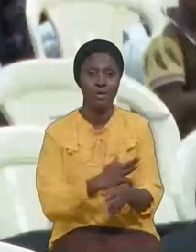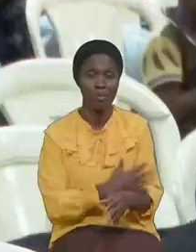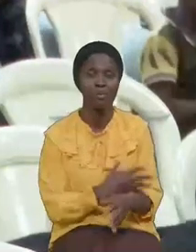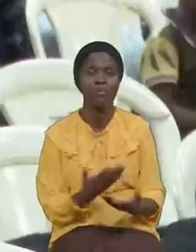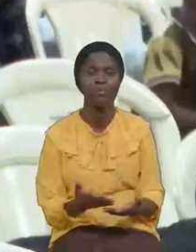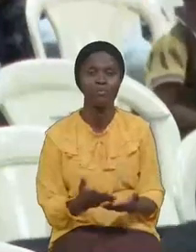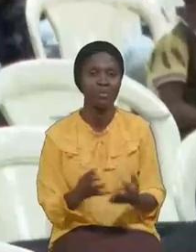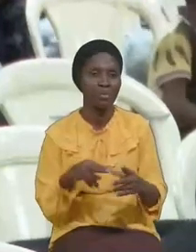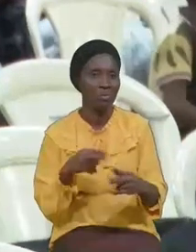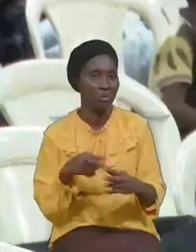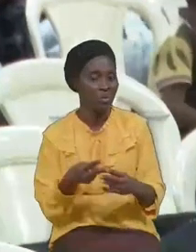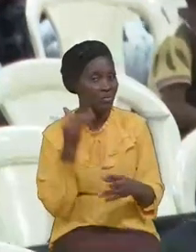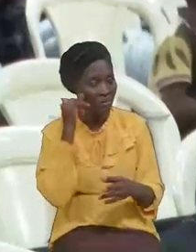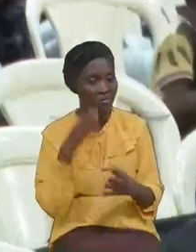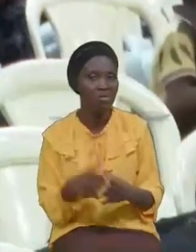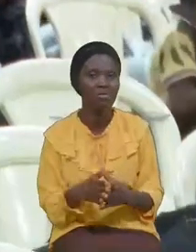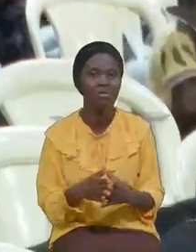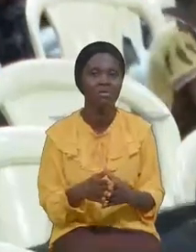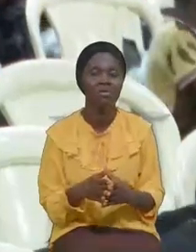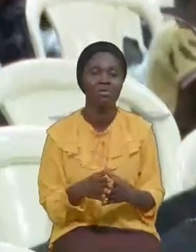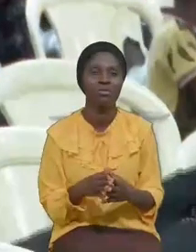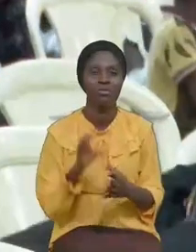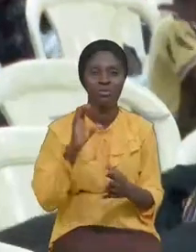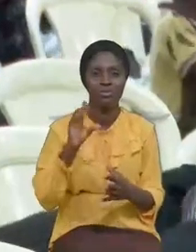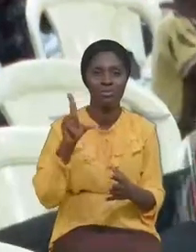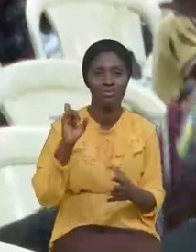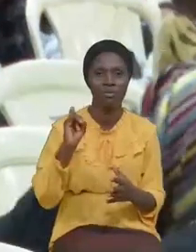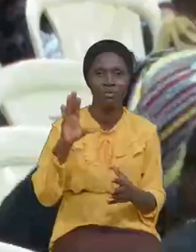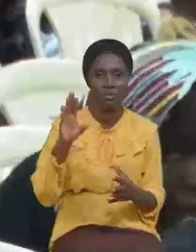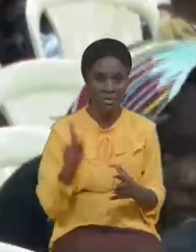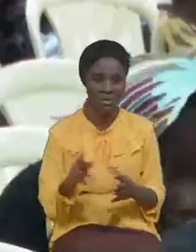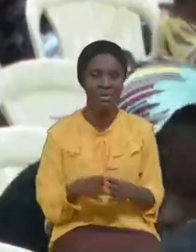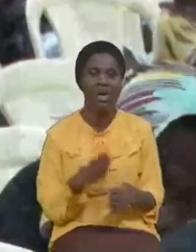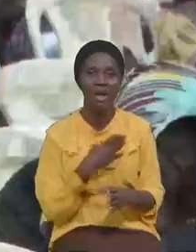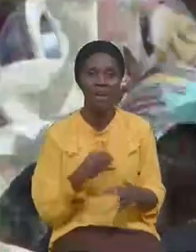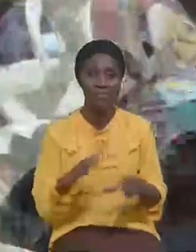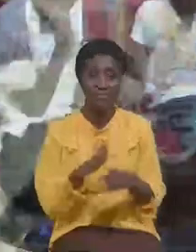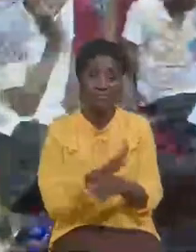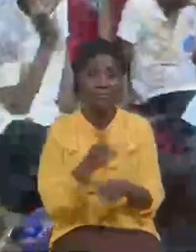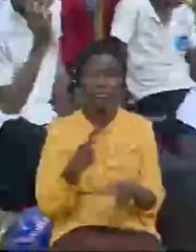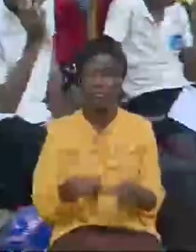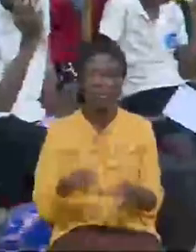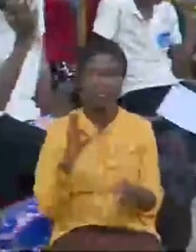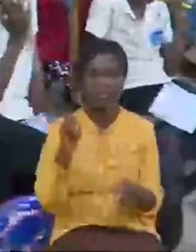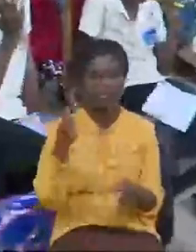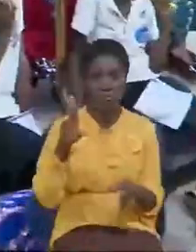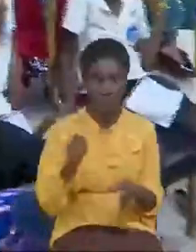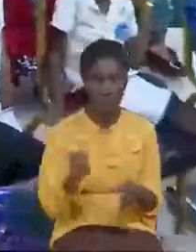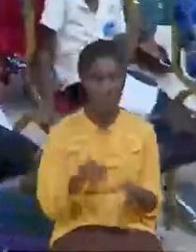vous puissiez être aidé ultérieurement dans la voie du Seigneur.